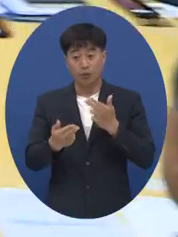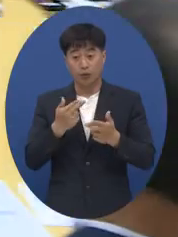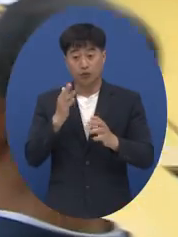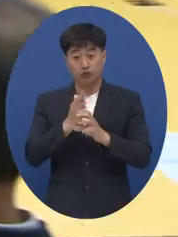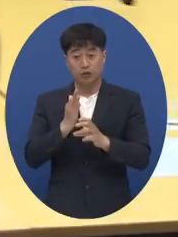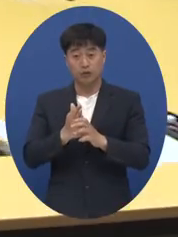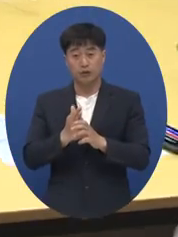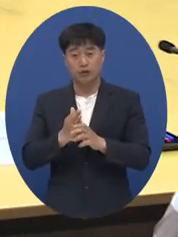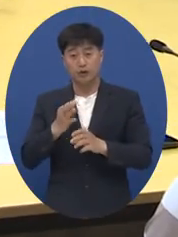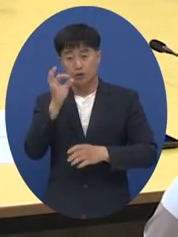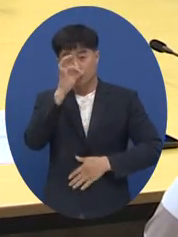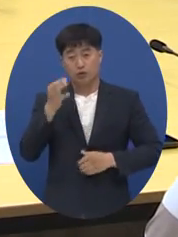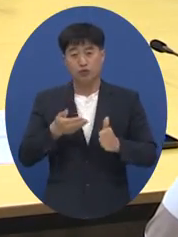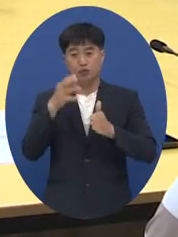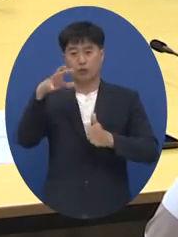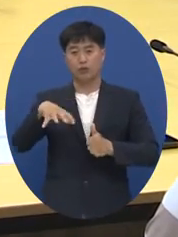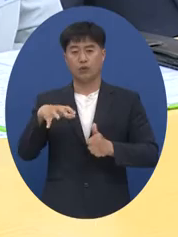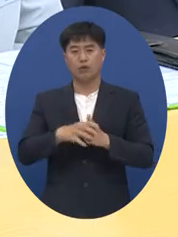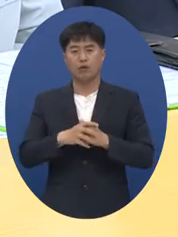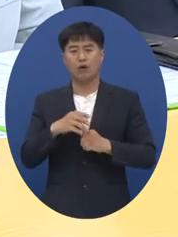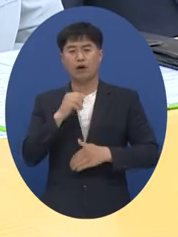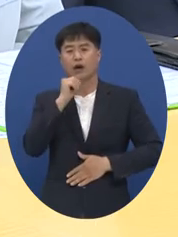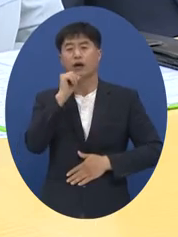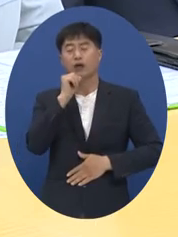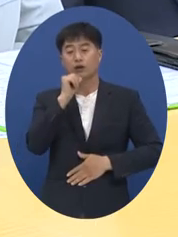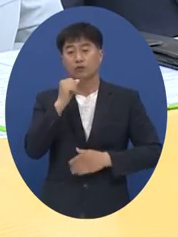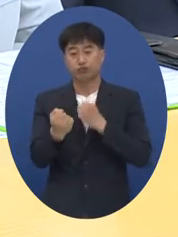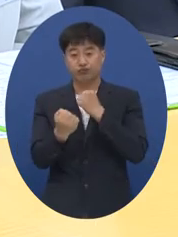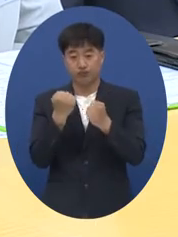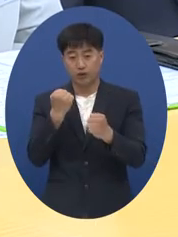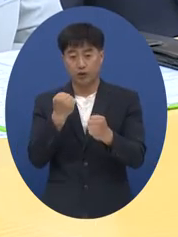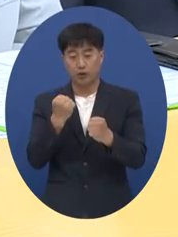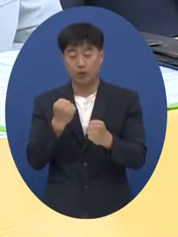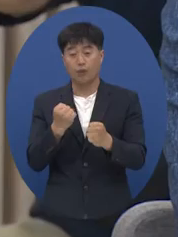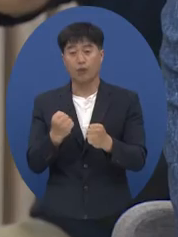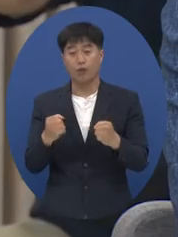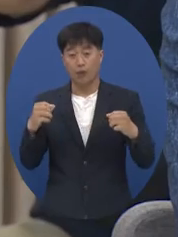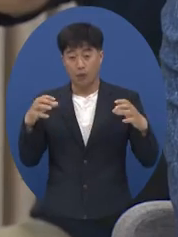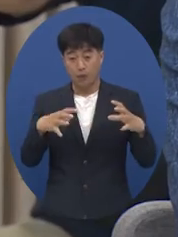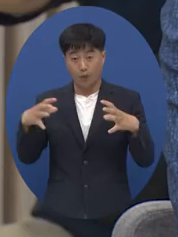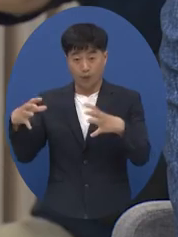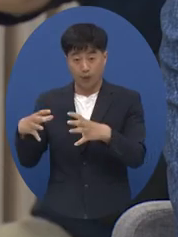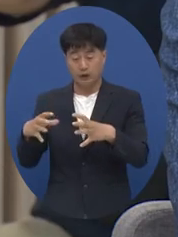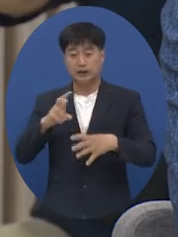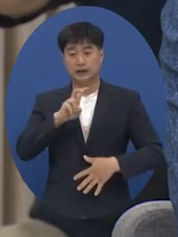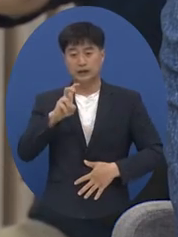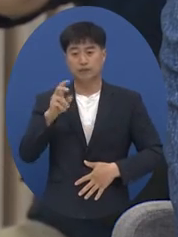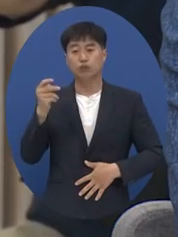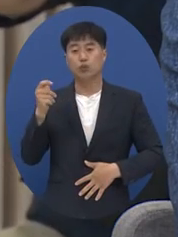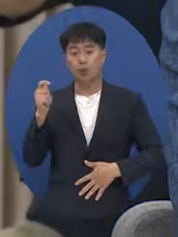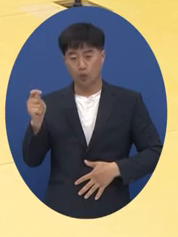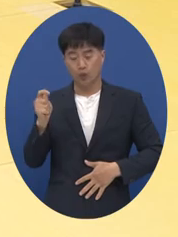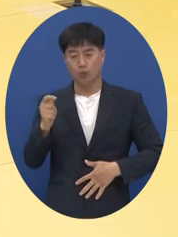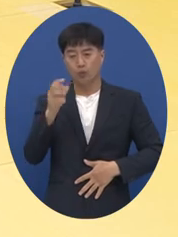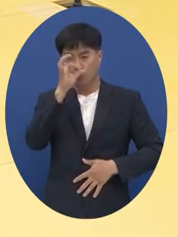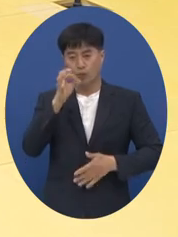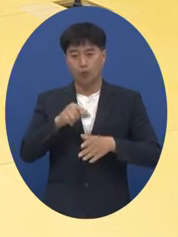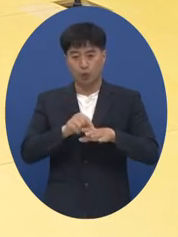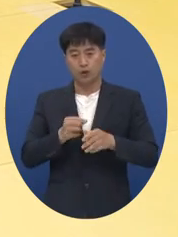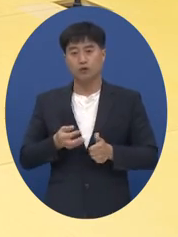한 톤의 양돈 농가들은 어려운 여건 속에서도 십시일반으로 마련한 20여 톤의 돼지고기를